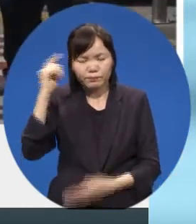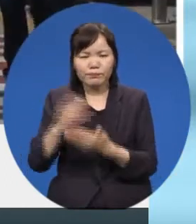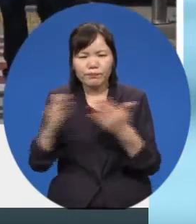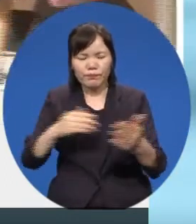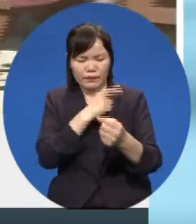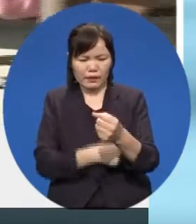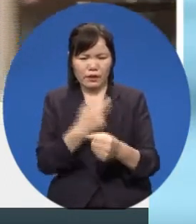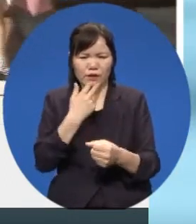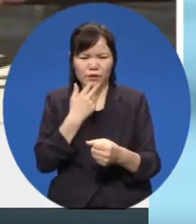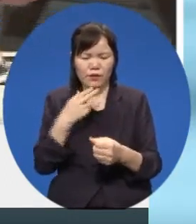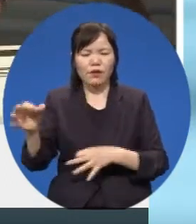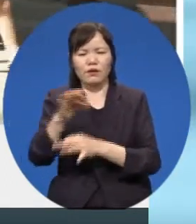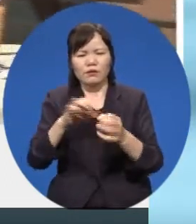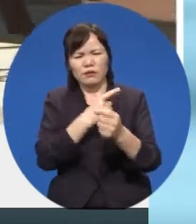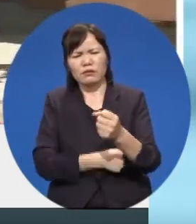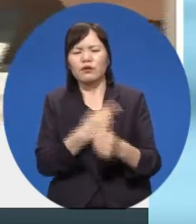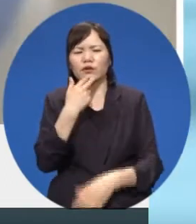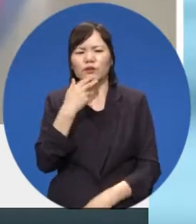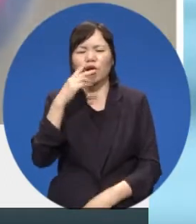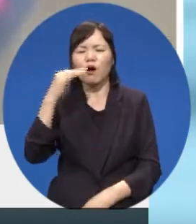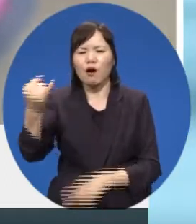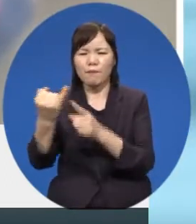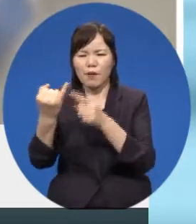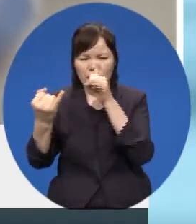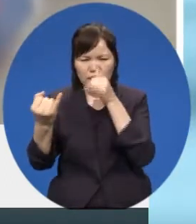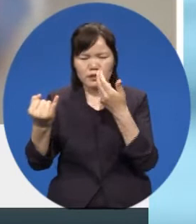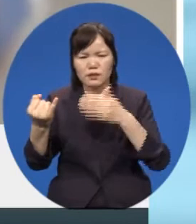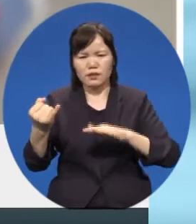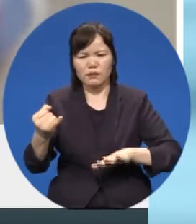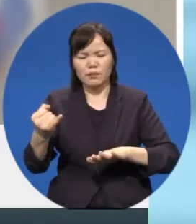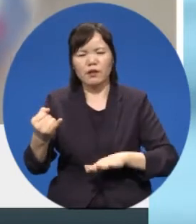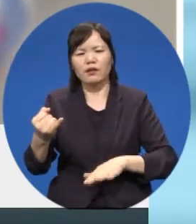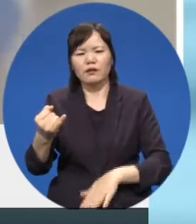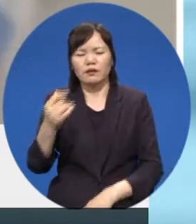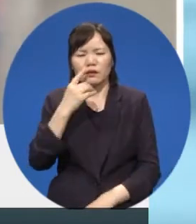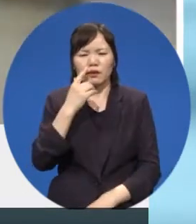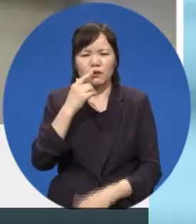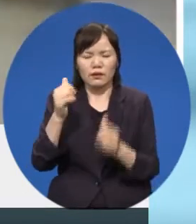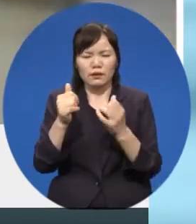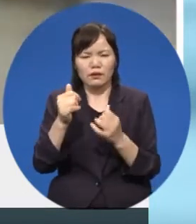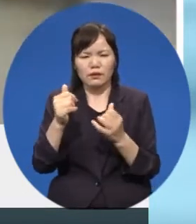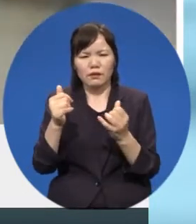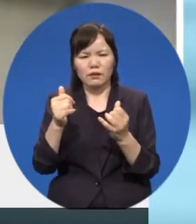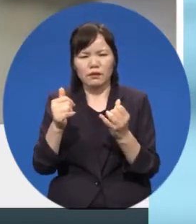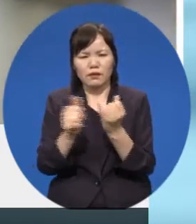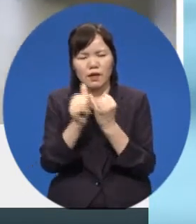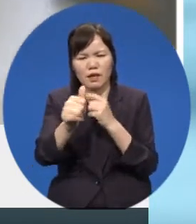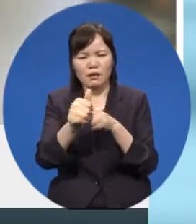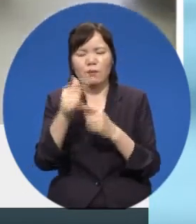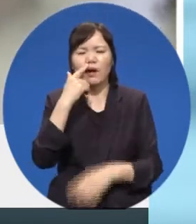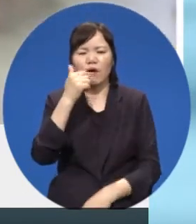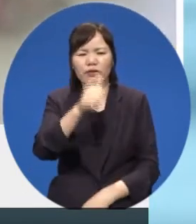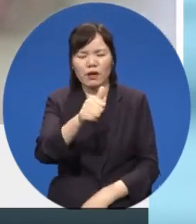경제적인 능력도 현재 하게 떨어지거든요 물로 엄마가 있지만은 가장인 남편 또 아빠가 나한테 아버진